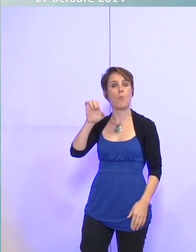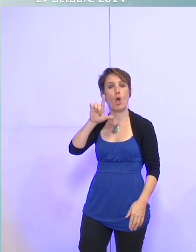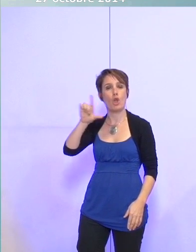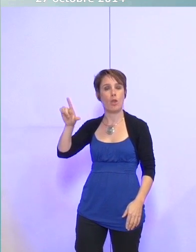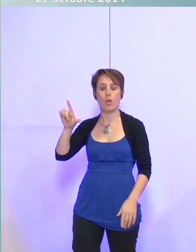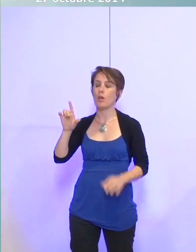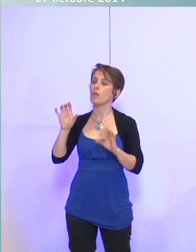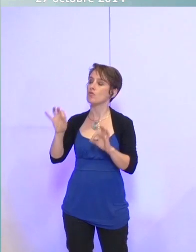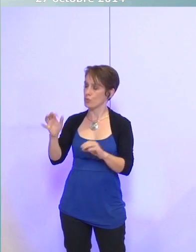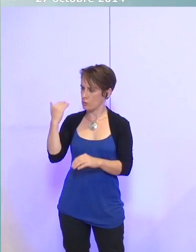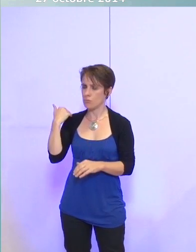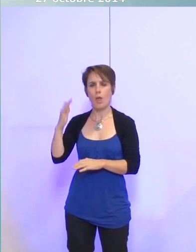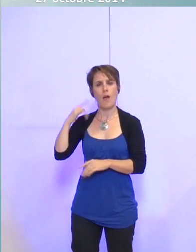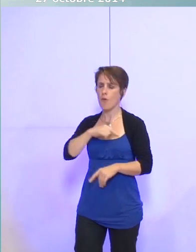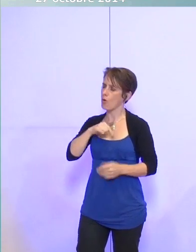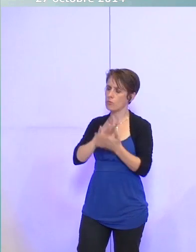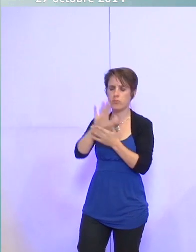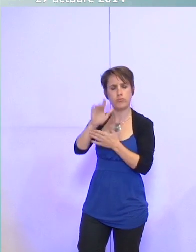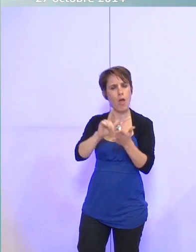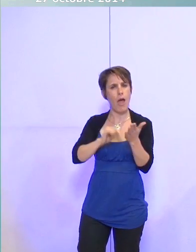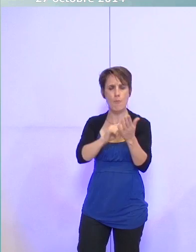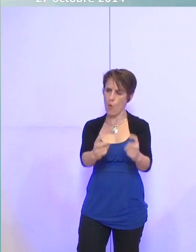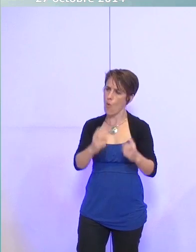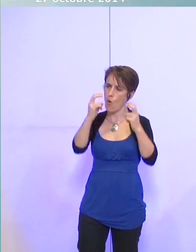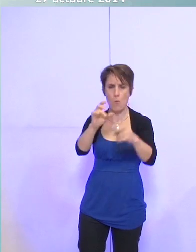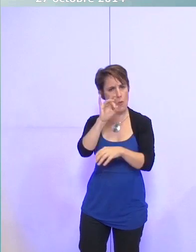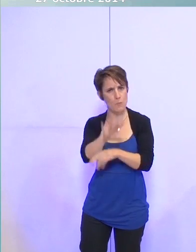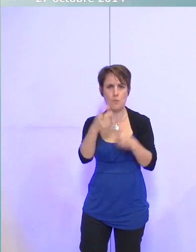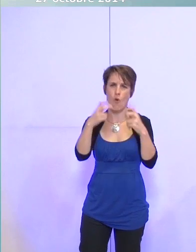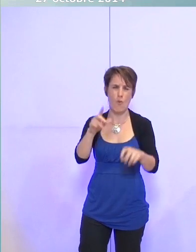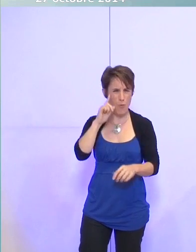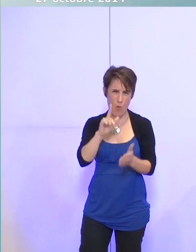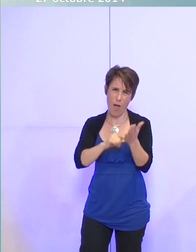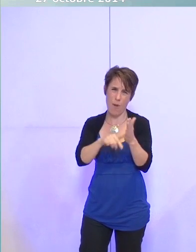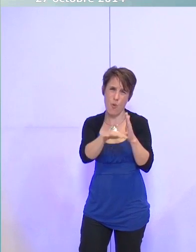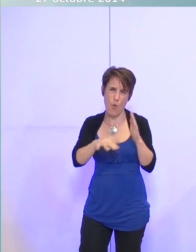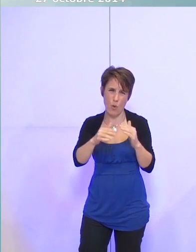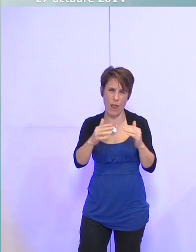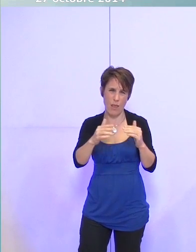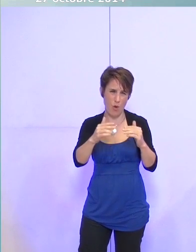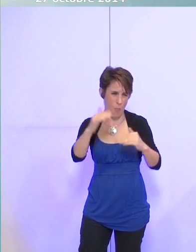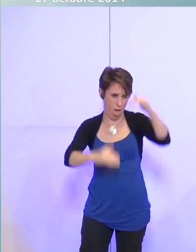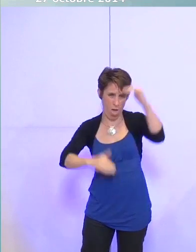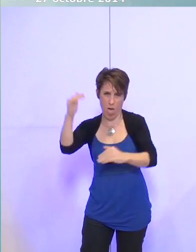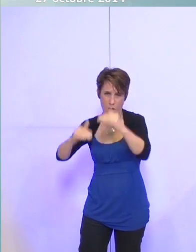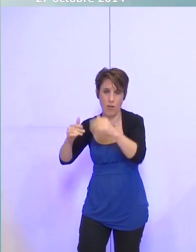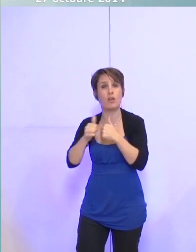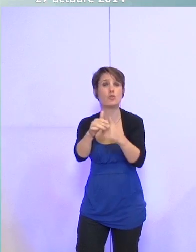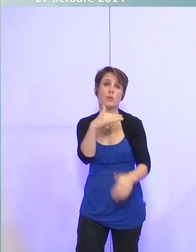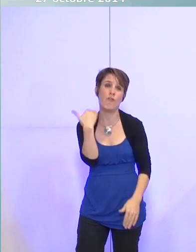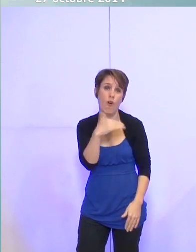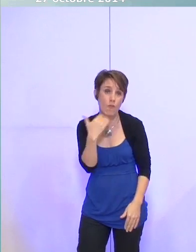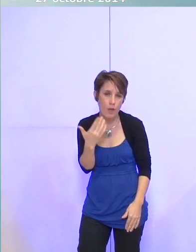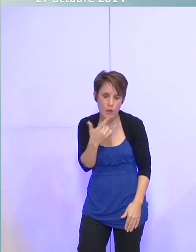d'impôts, nous y sommes opposés, puisque l'impôt local est l'impôt le plus inégalitaire qu'il soit. Il est forfaitaire, ou quasiment, donc il n'est même pas